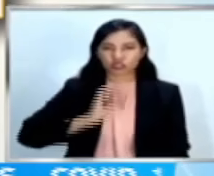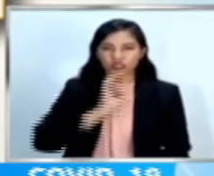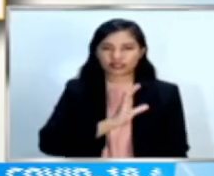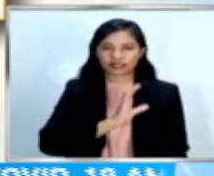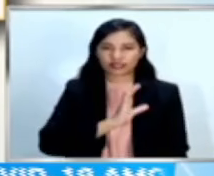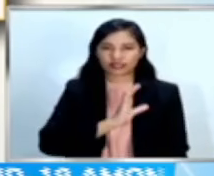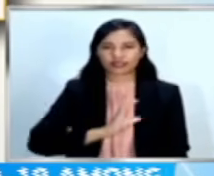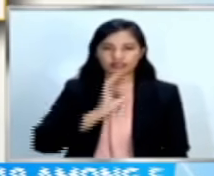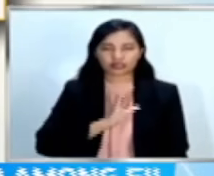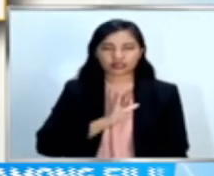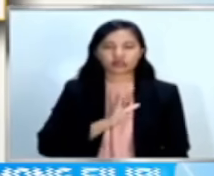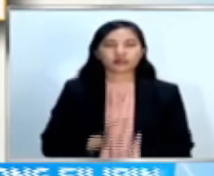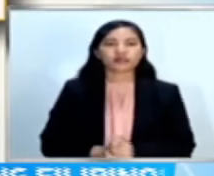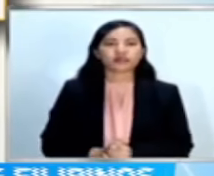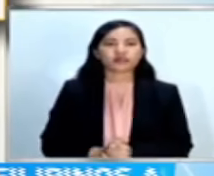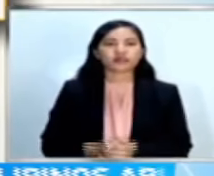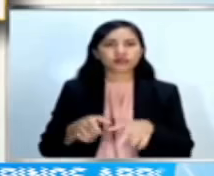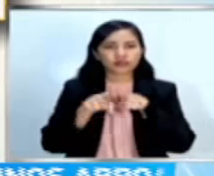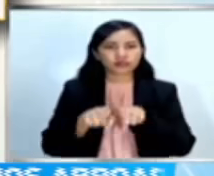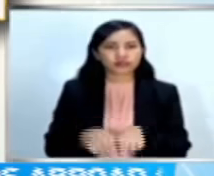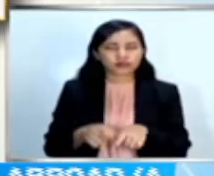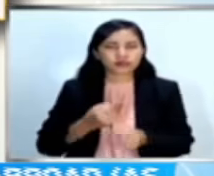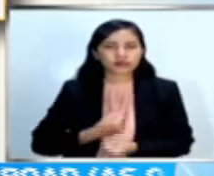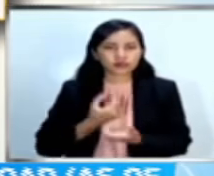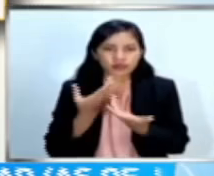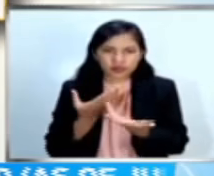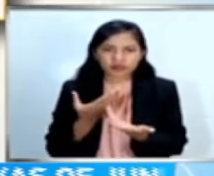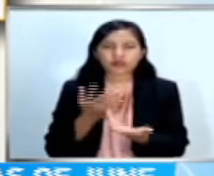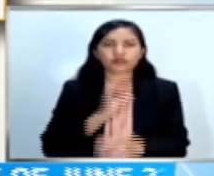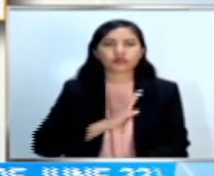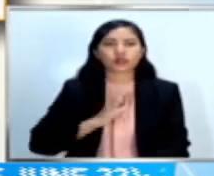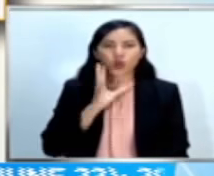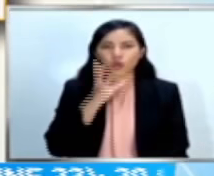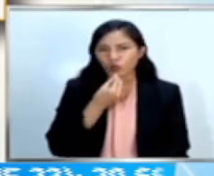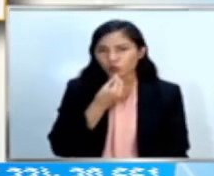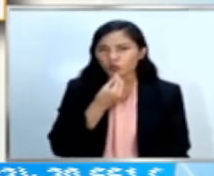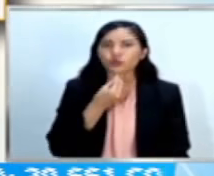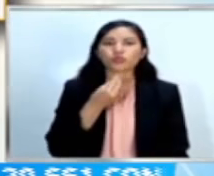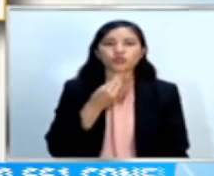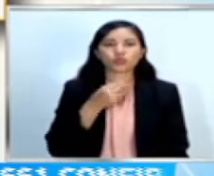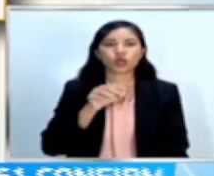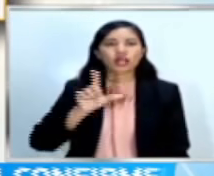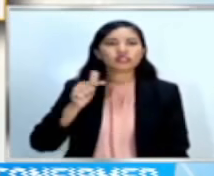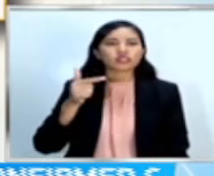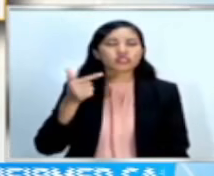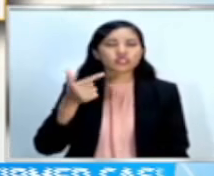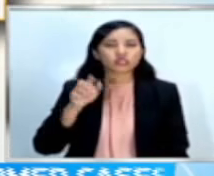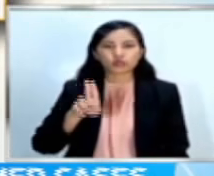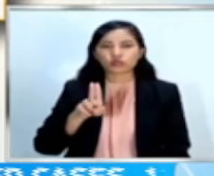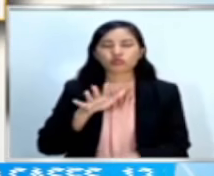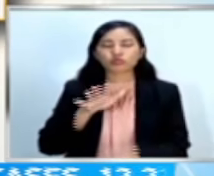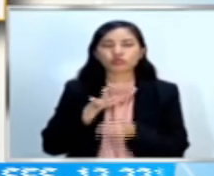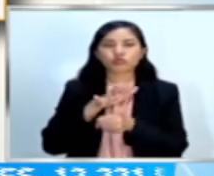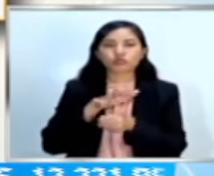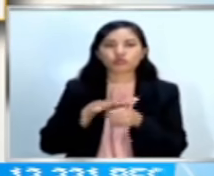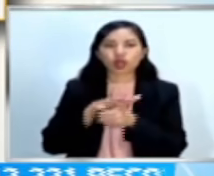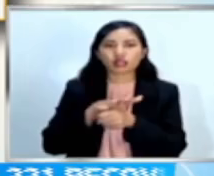Nagpaubot na rin po ng pakikiramay ang lokal na pamahalaan ng Davao City sa pamumuno ni Mayor Sara Duterte.